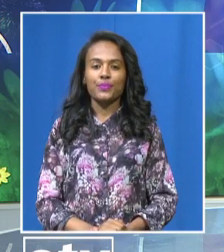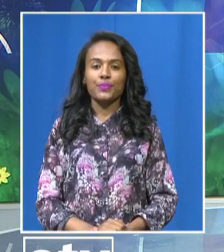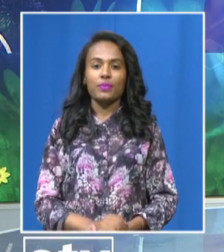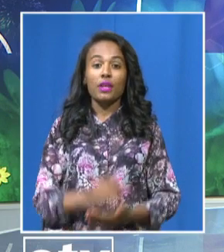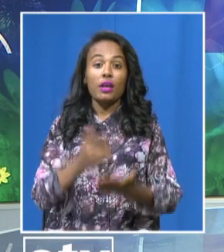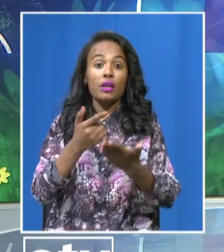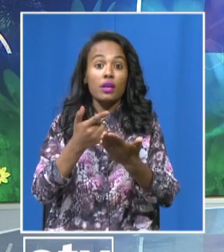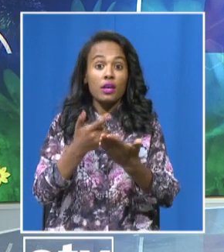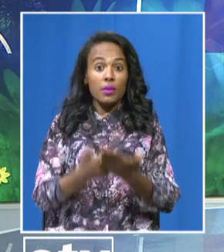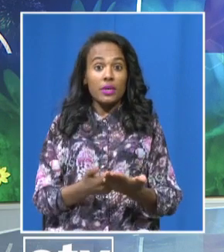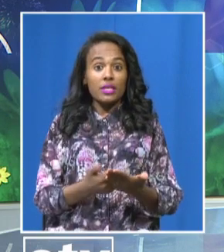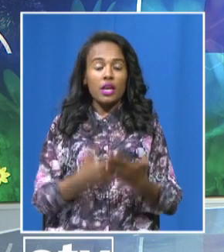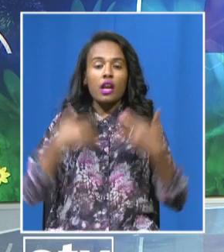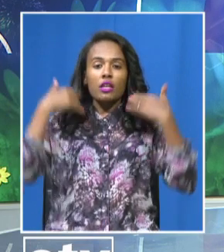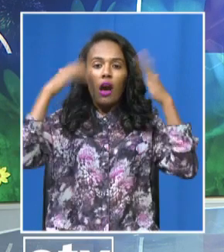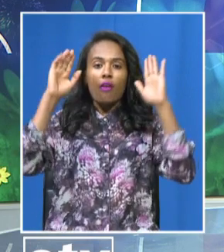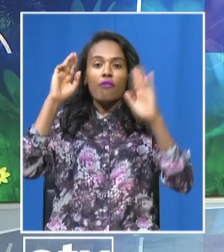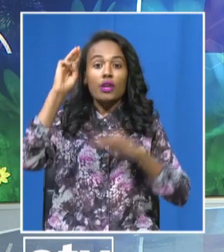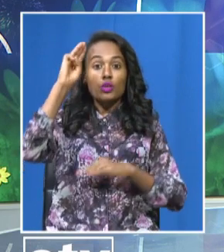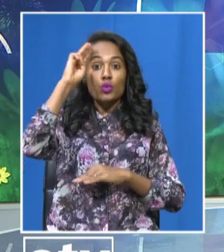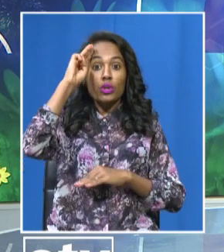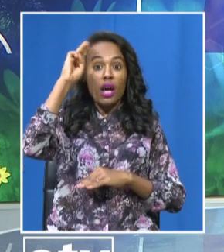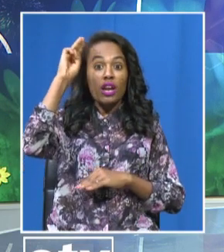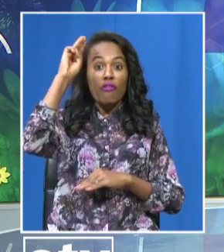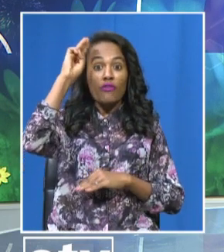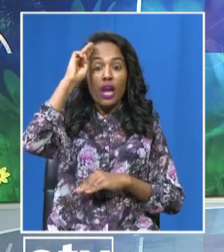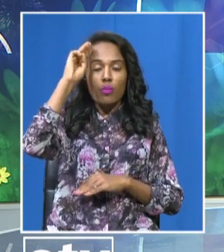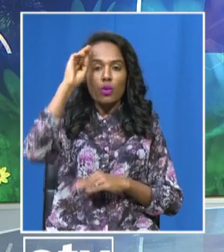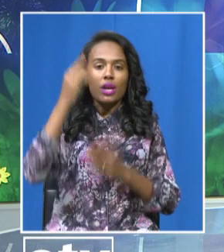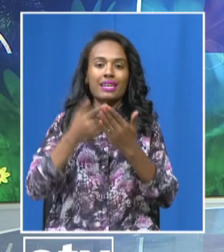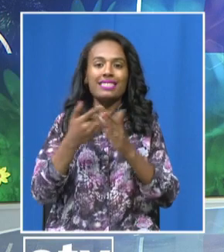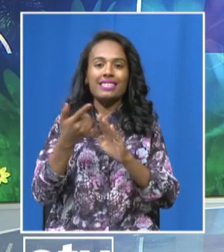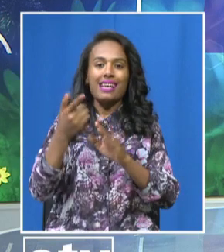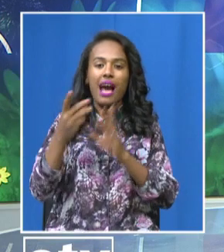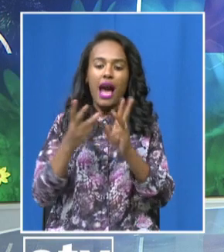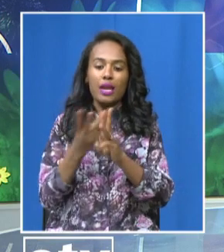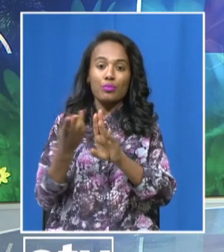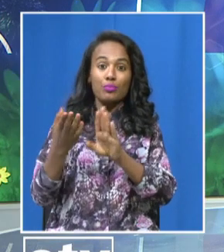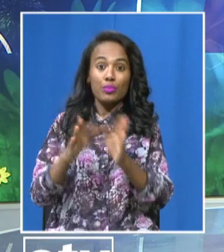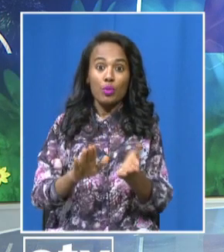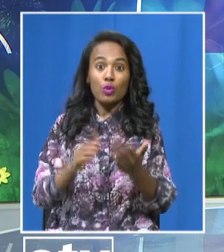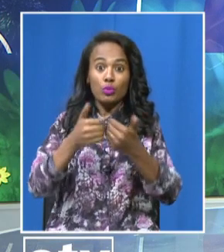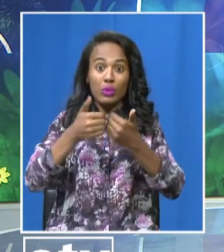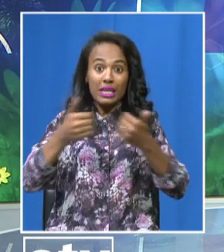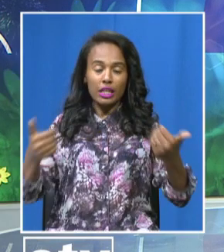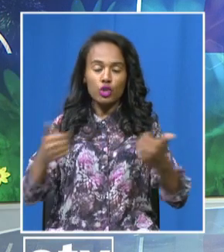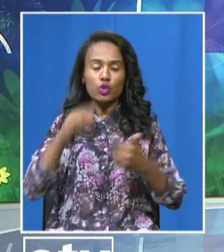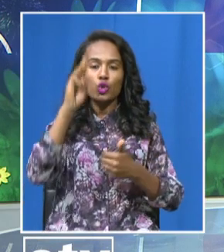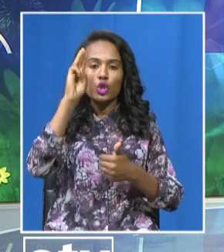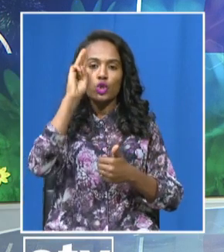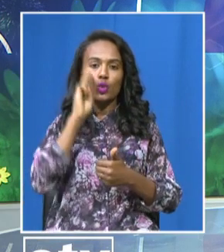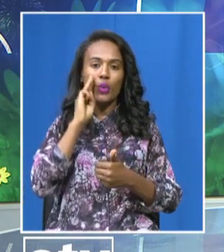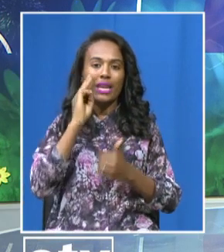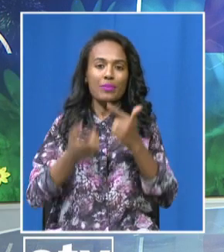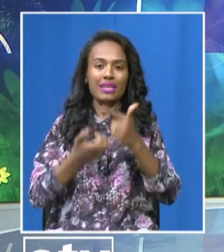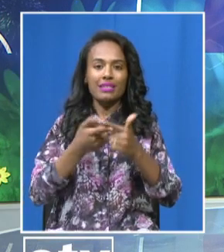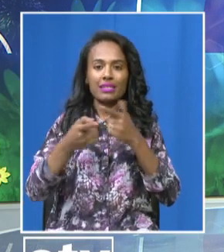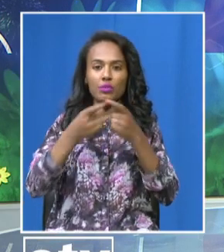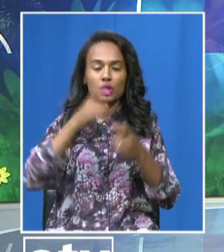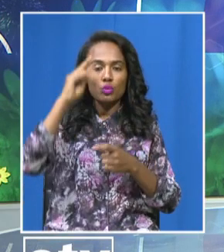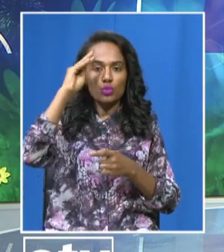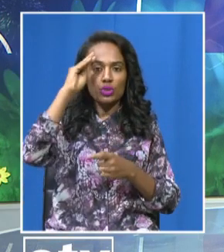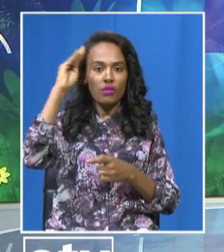ይህ በእንዲህ እንዳለ የአፋር ሱልጣን ሐምፍሪ አሊሚራ ከዚህ ዓለም በሞት መለያታቸውን ተከትሎ የሶማሌ ክልል ምክትል ርዕሰ መስተዳድር